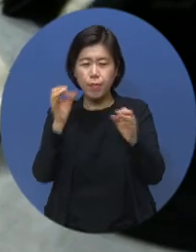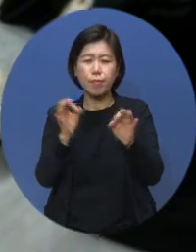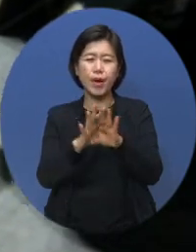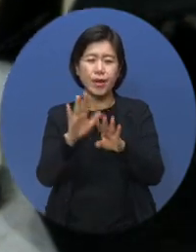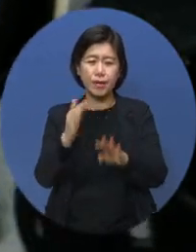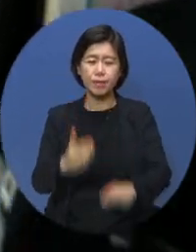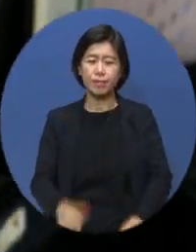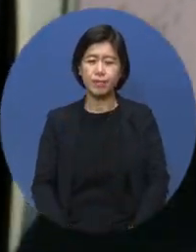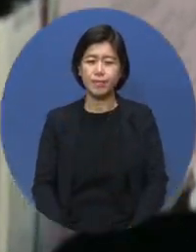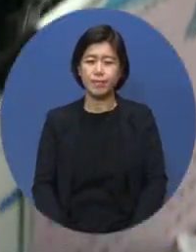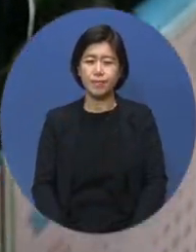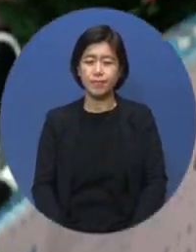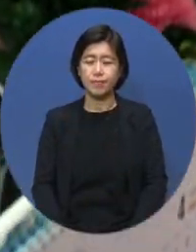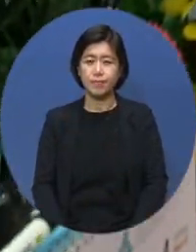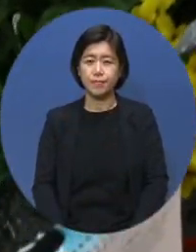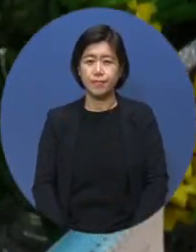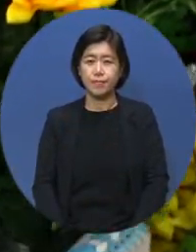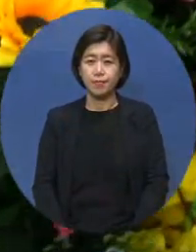군데 3